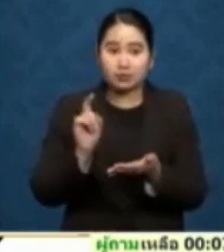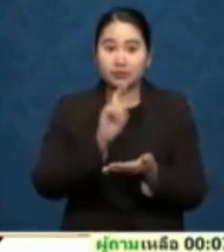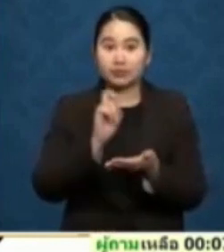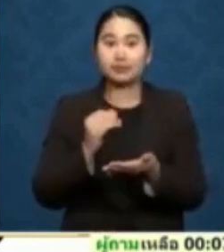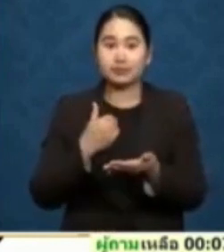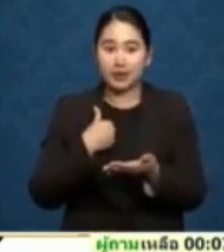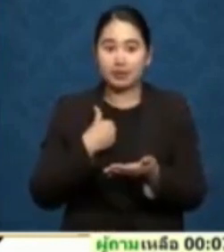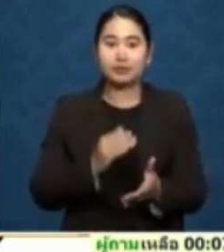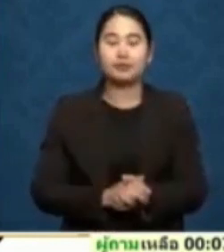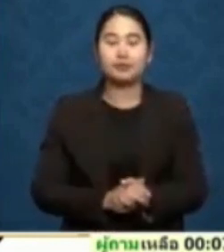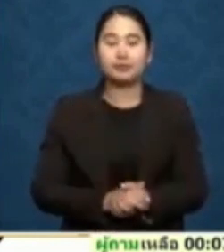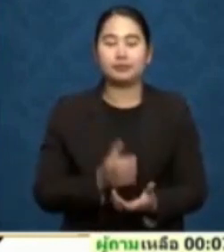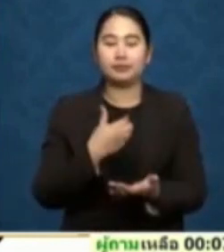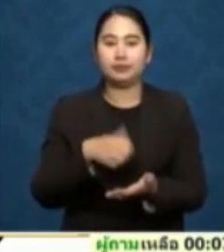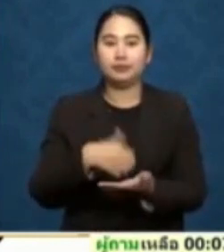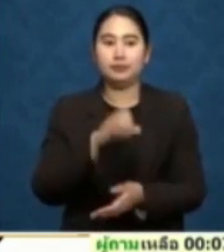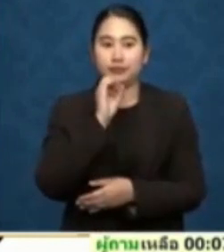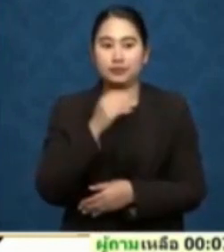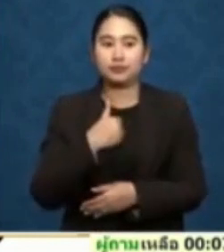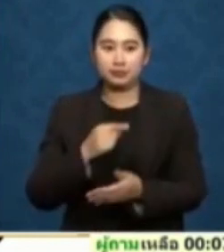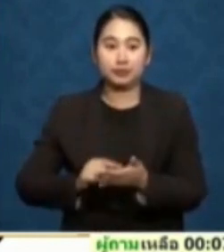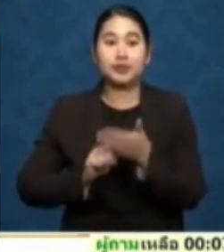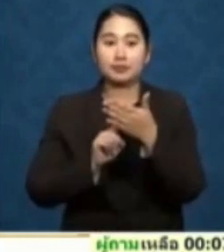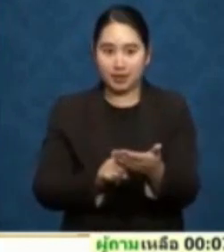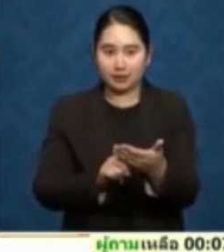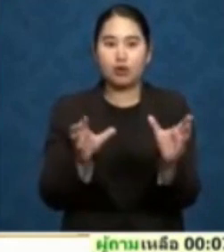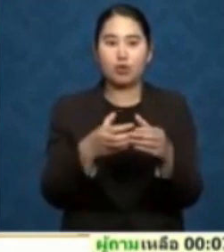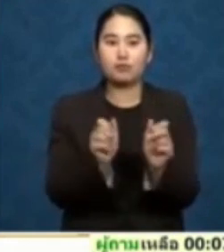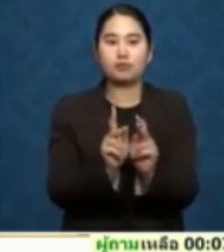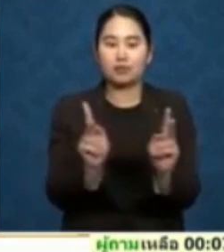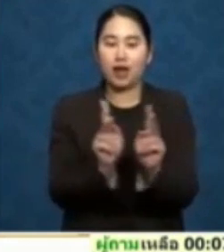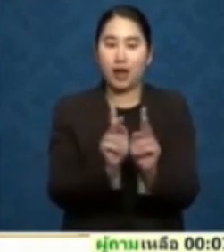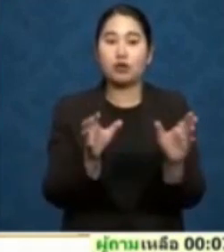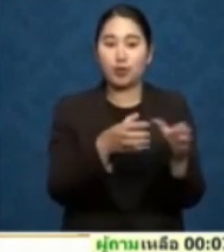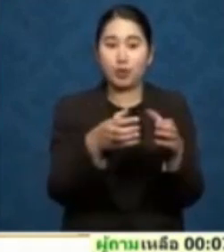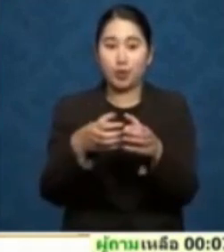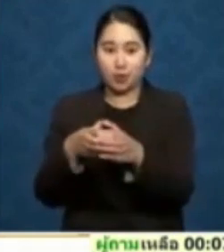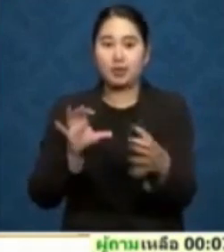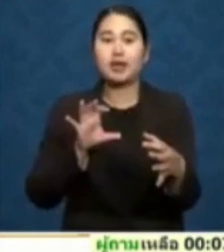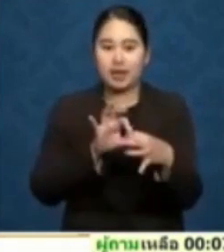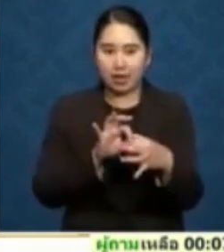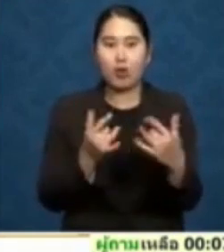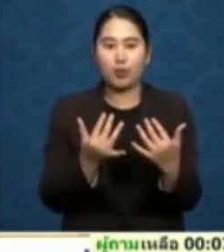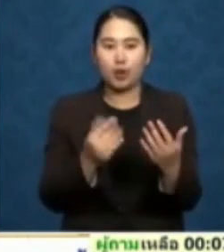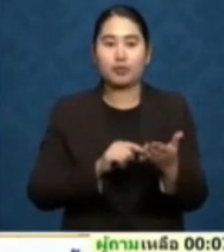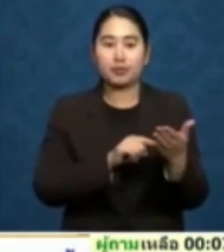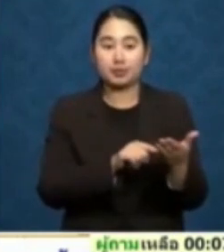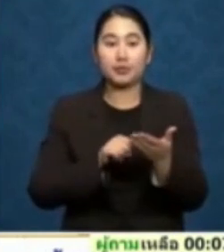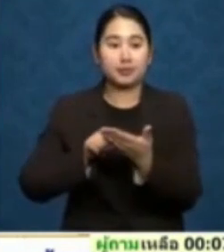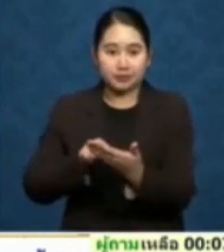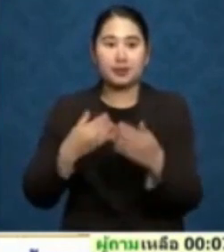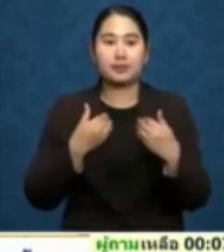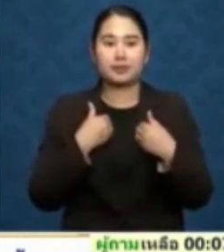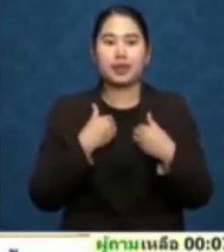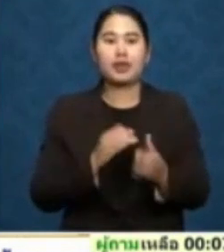ซึ่งเรื่องเหล่านี้เนี่ยผมจะนำเรื่องเข้ากรรมธิการความมั่นคงกรรมธิการต่างๆที่เกี่ยวข้องอยู่แล้วเพราะฉะนั้นท่